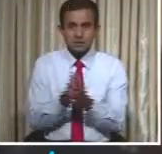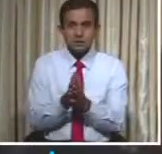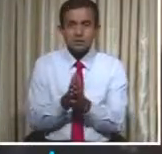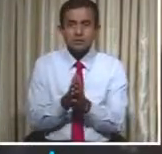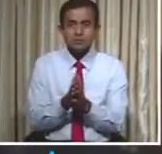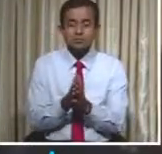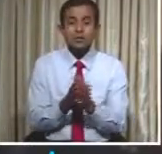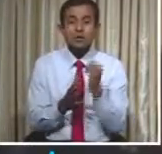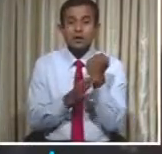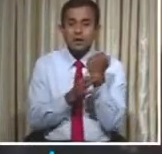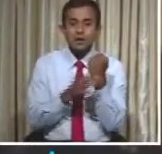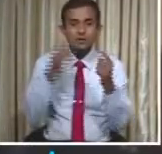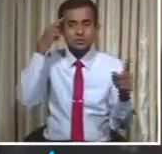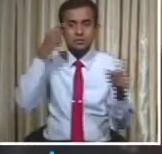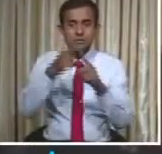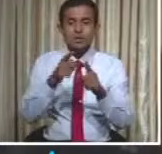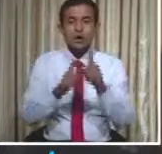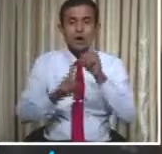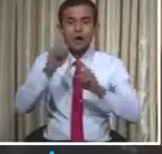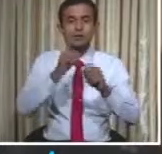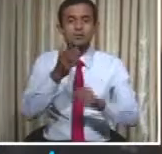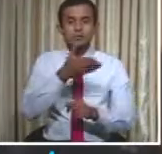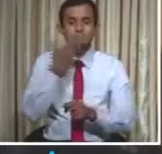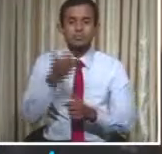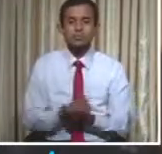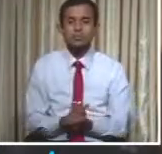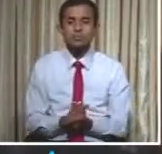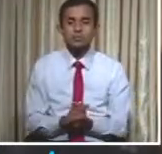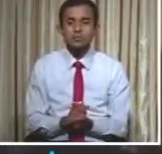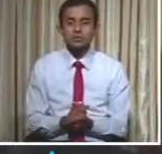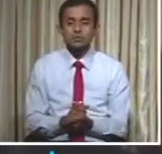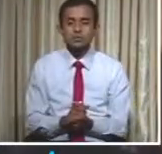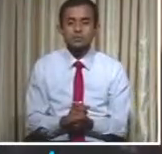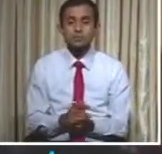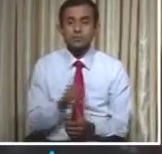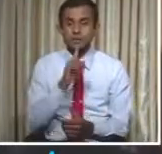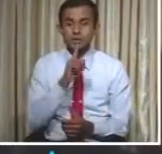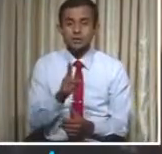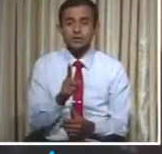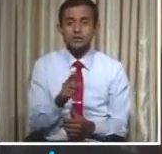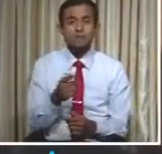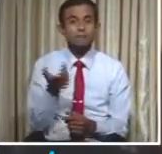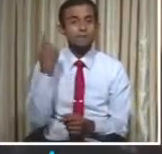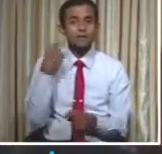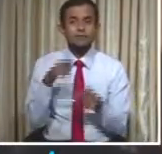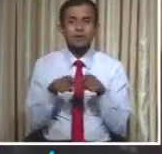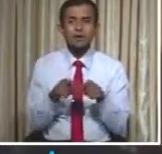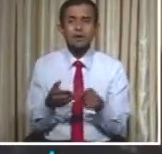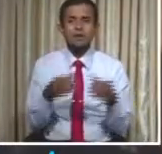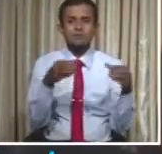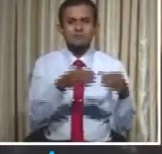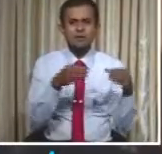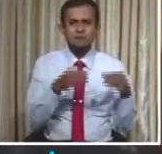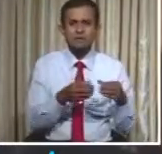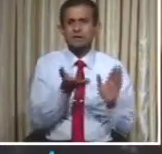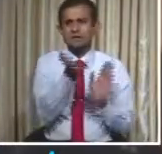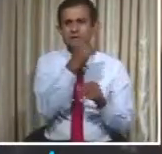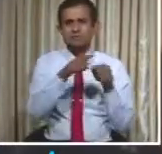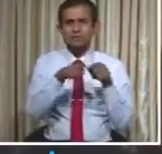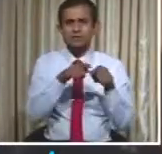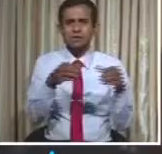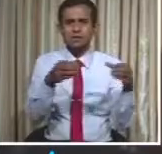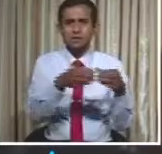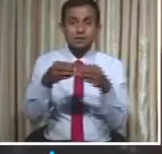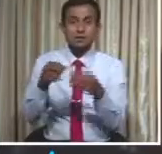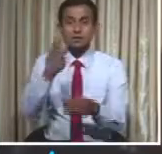තියෙන වරප්‍රසාද පිළිබඳව කතා කරන්න හැකියාව ලැබෙන. ඉතින් එන්සයි මම කිව්වේ වෙන්ද වගේ මම ආයතනෙන් ආයතනෙ අරගෙන ගිය පාර වගේ මම ආයතන